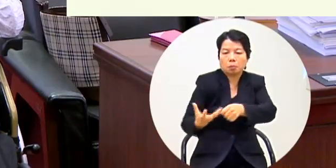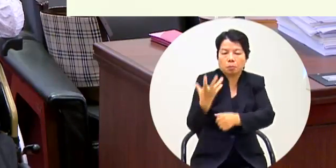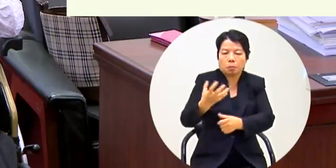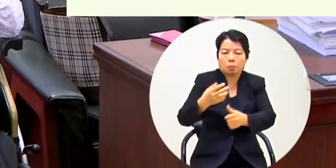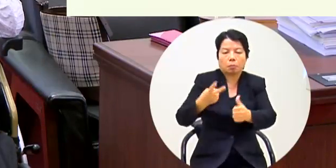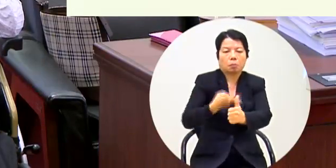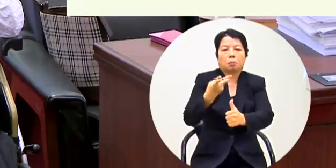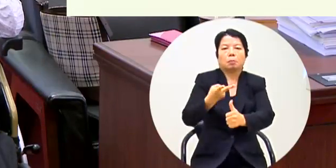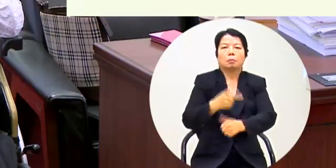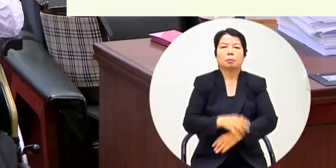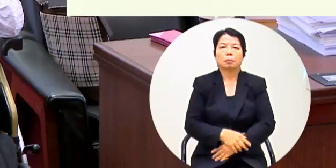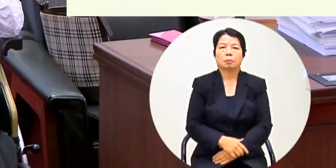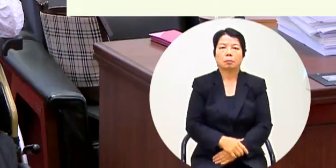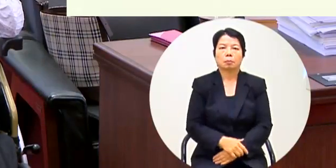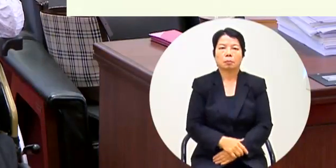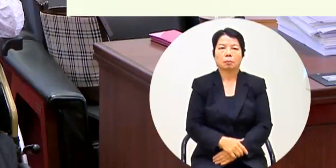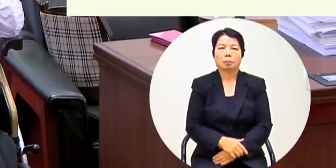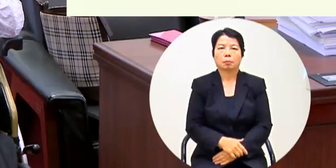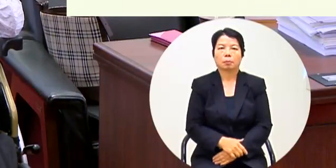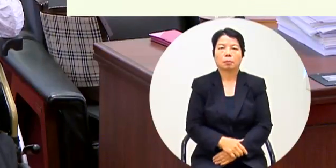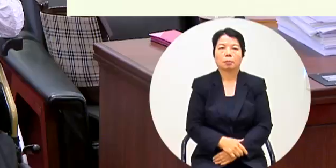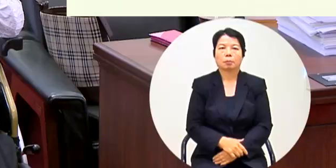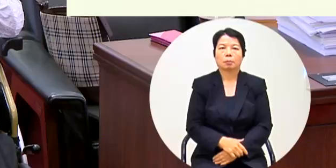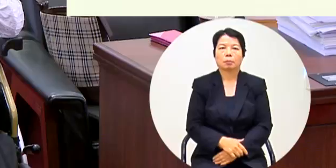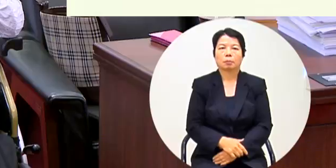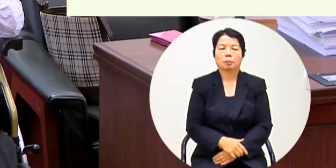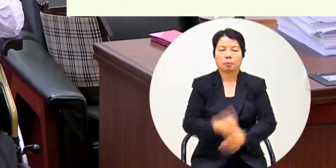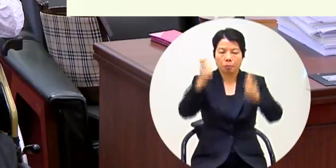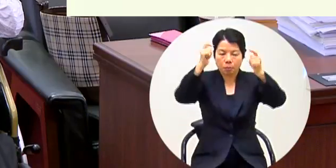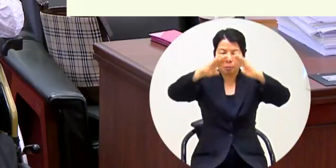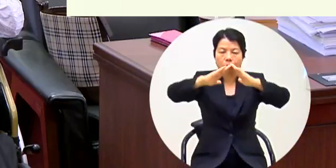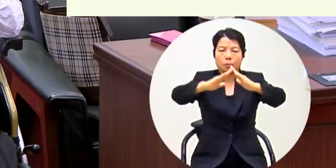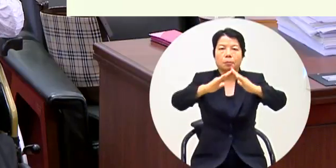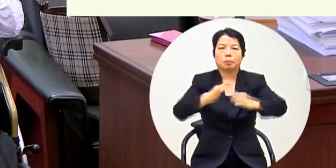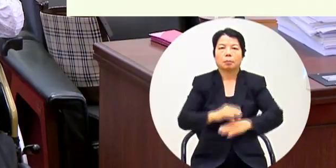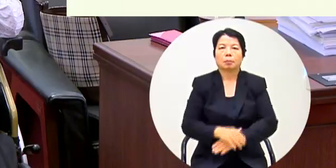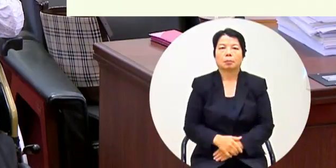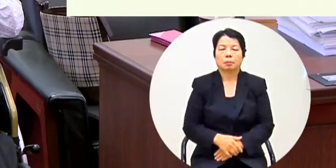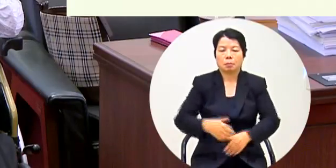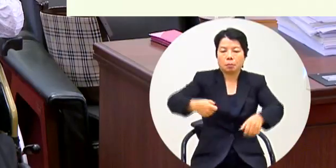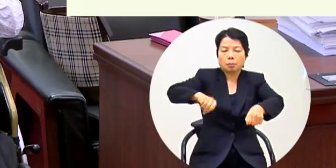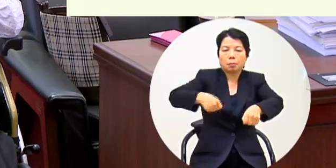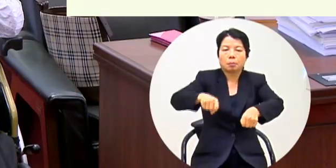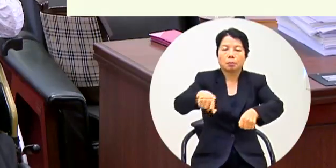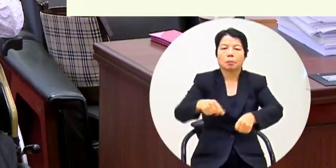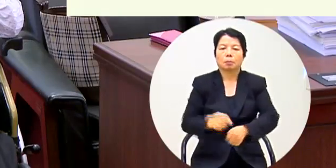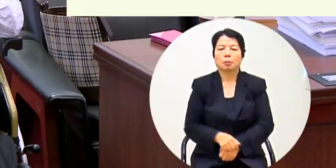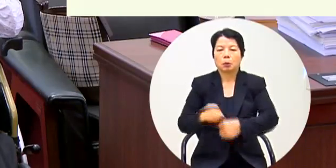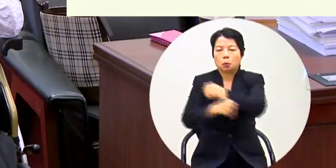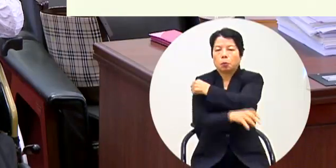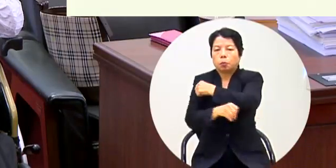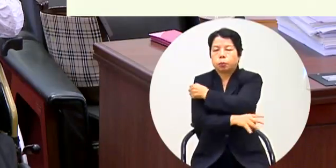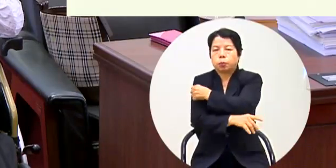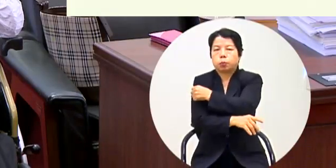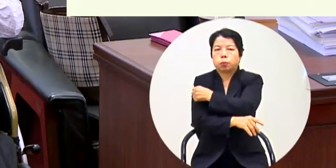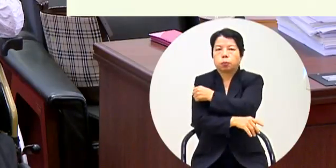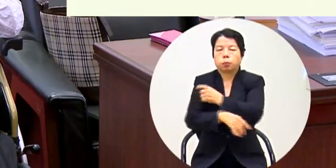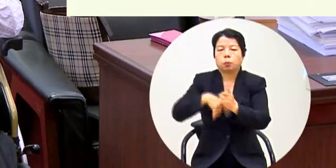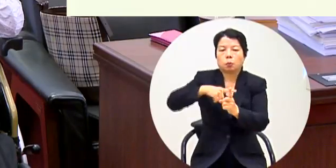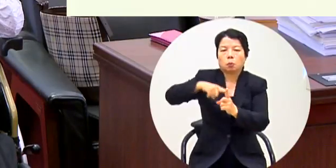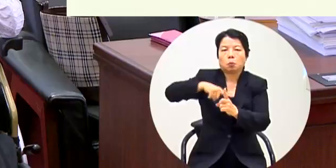以高雄市呢在机车的这个碳排放量呢所产生的污染也是相当的高。